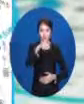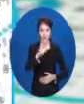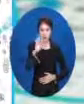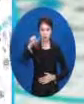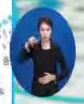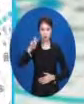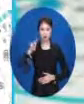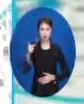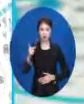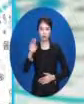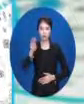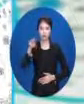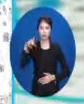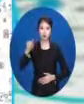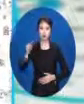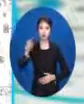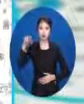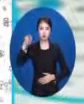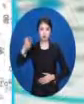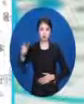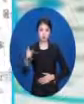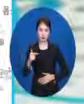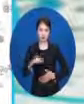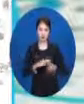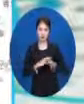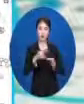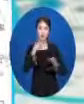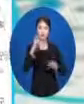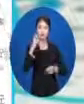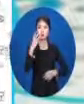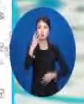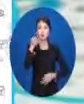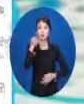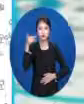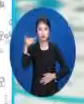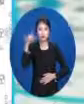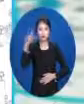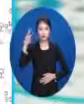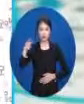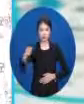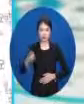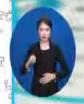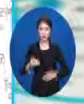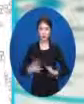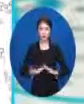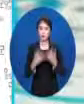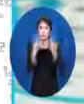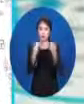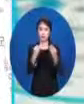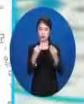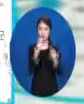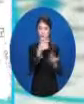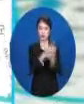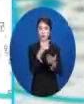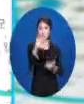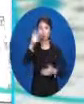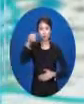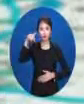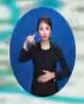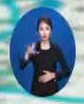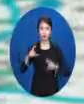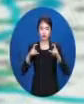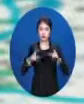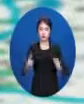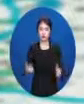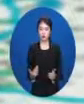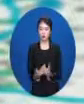북면, 병천면, 수신면 등을 통과하는 24.9km로 도로가 건설되면 천안시 동북부 지역의